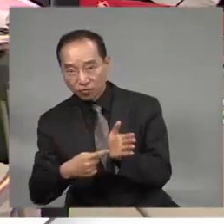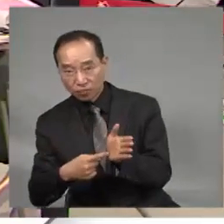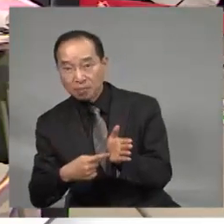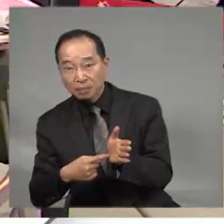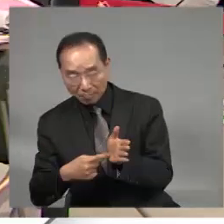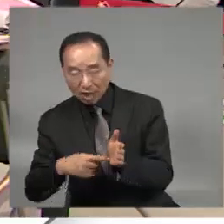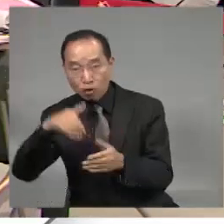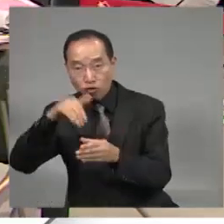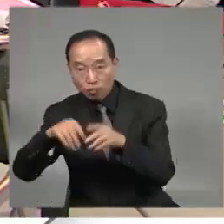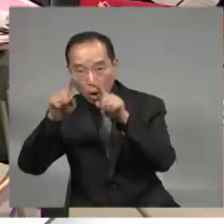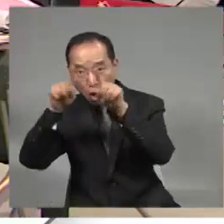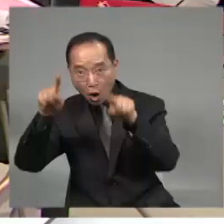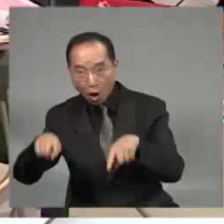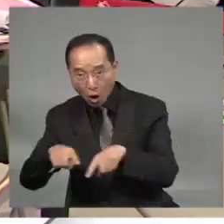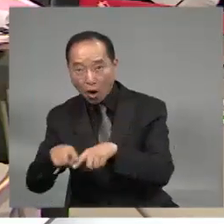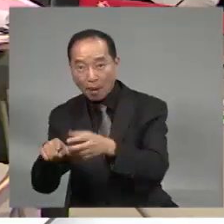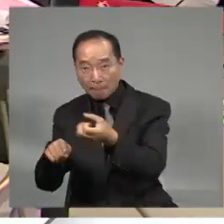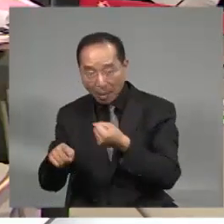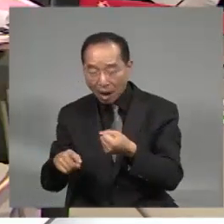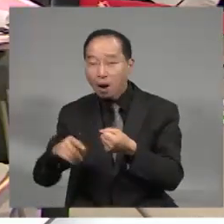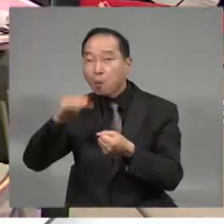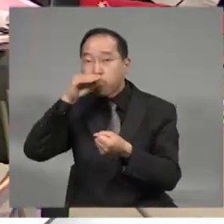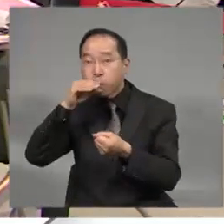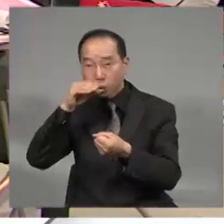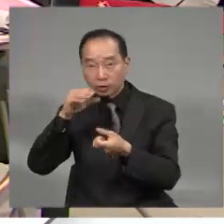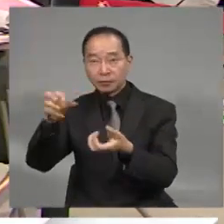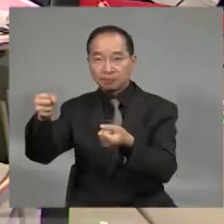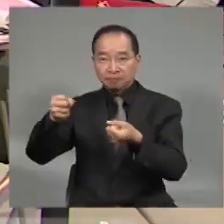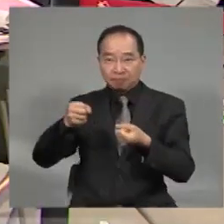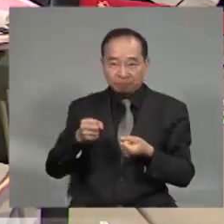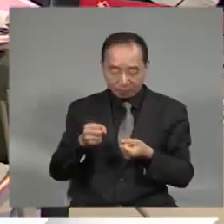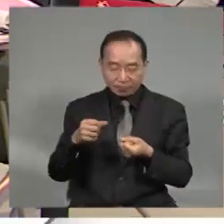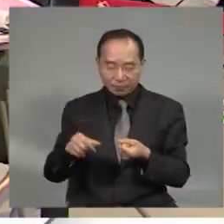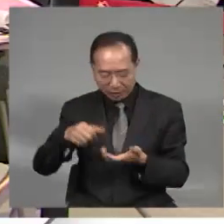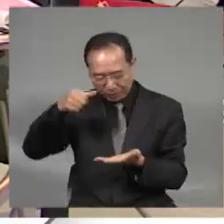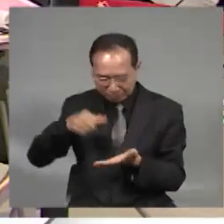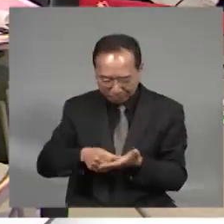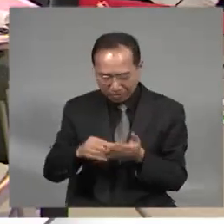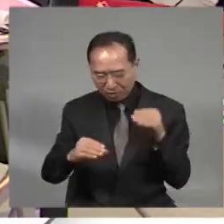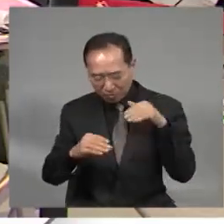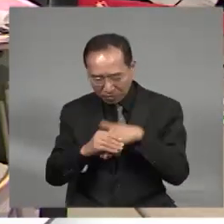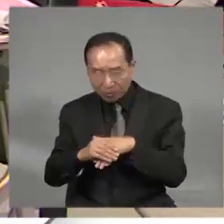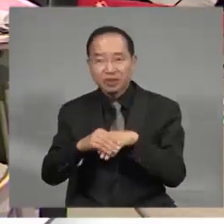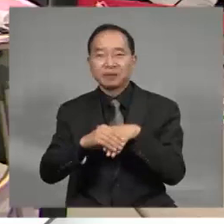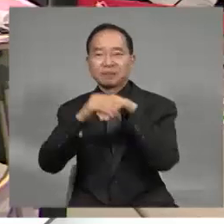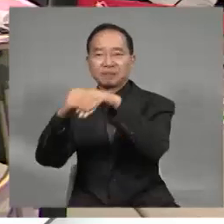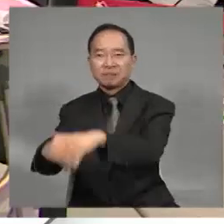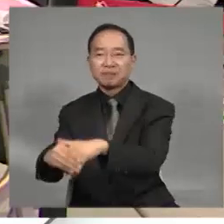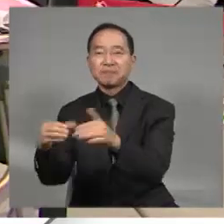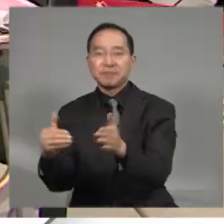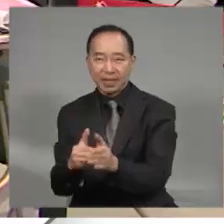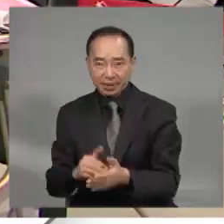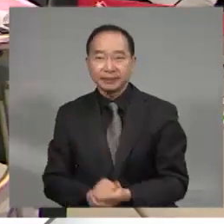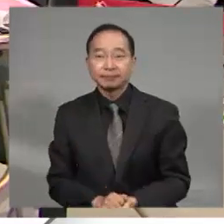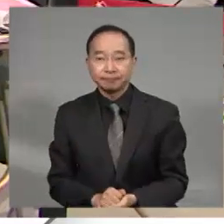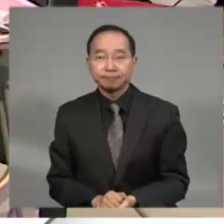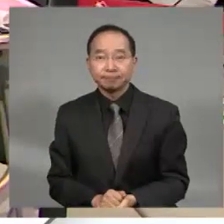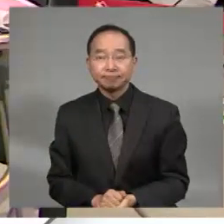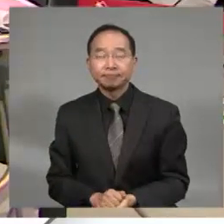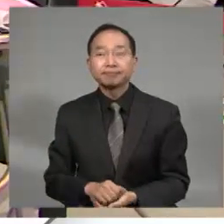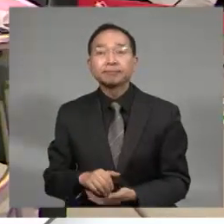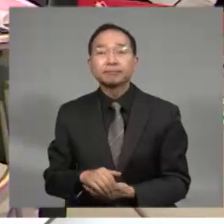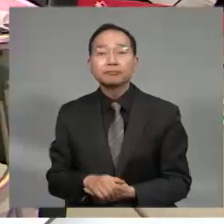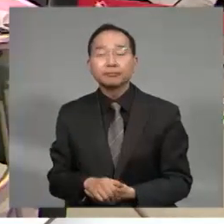투표용지와 주소라벨이 붙은 회송봉투를 받고 소중한 한 표를 행사했습니다. 그리고 네, 회송봉투에 밀봉한 뒤에